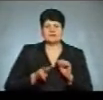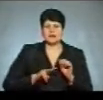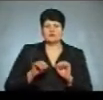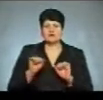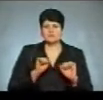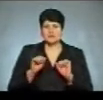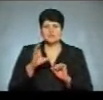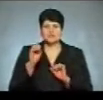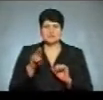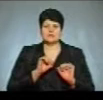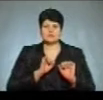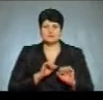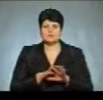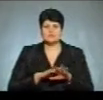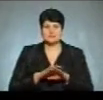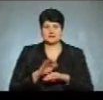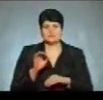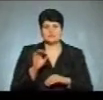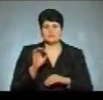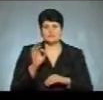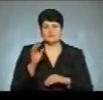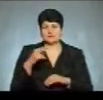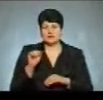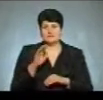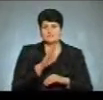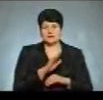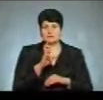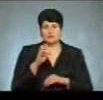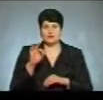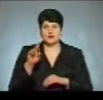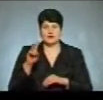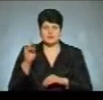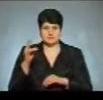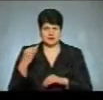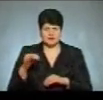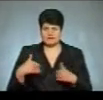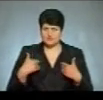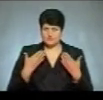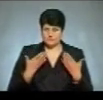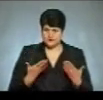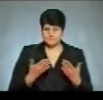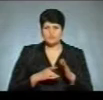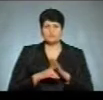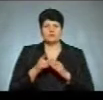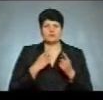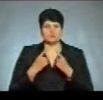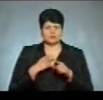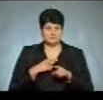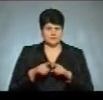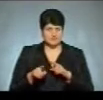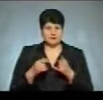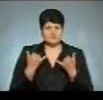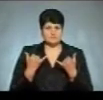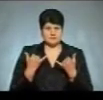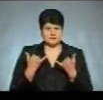соціального захисту населення облдержадміністрації Вадим Боярський. Вітаю вас. Вітаю. Розпочнемо розмову уже за декілька хвилин. А наразі в